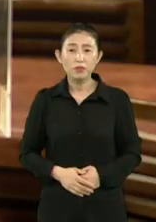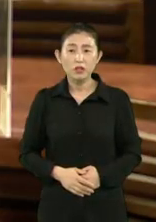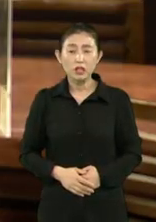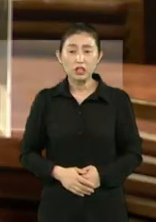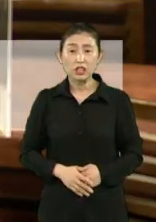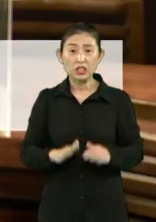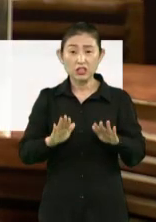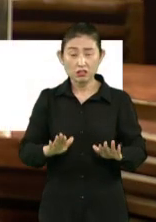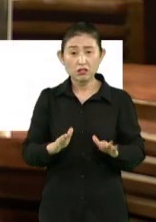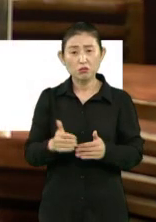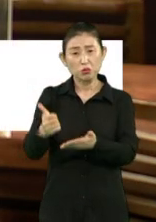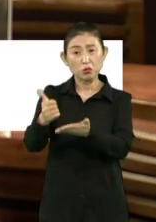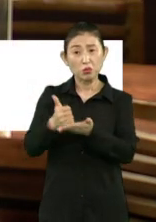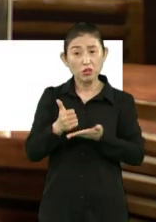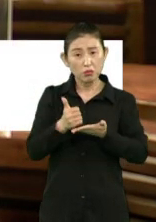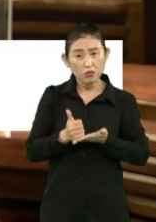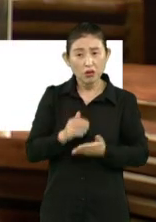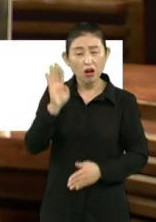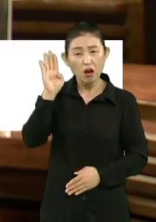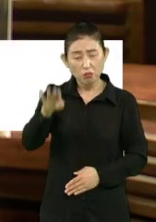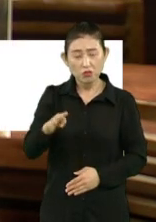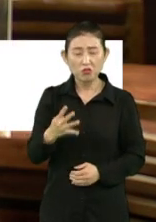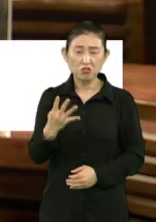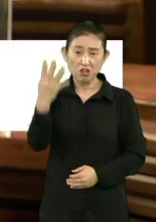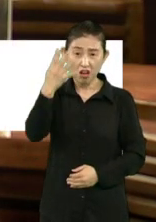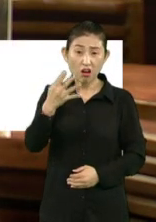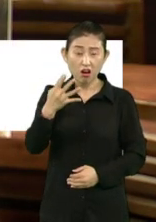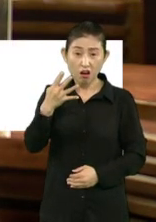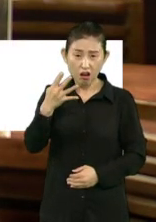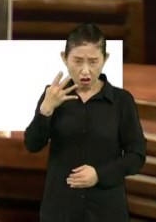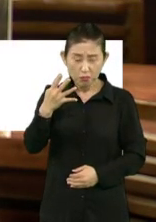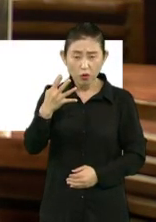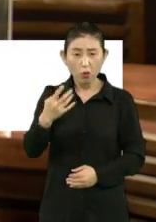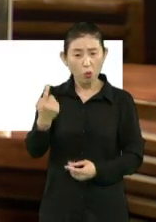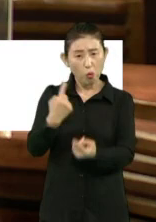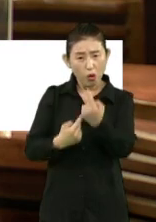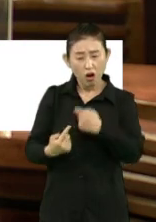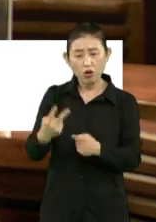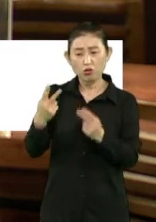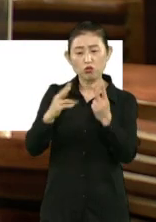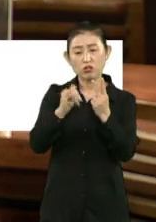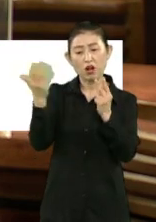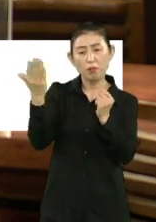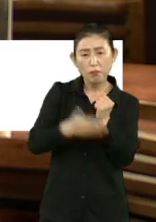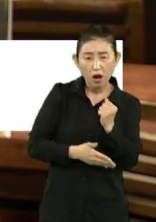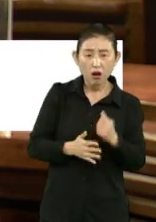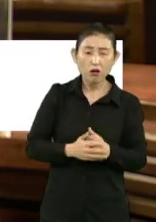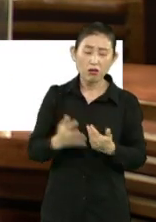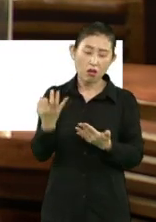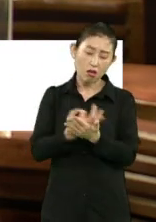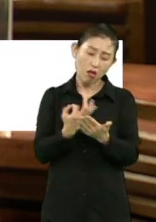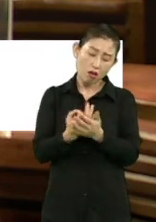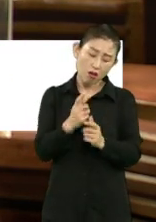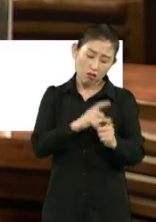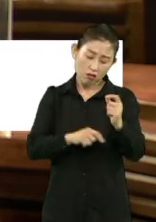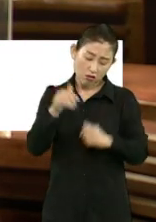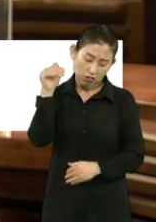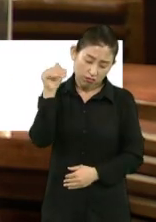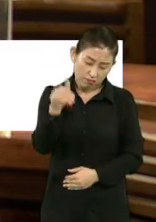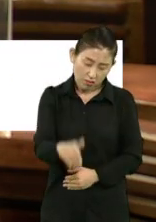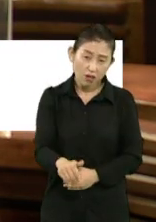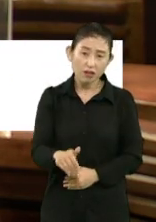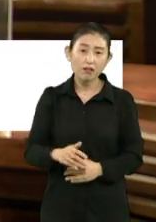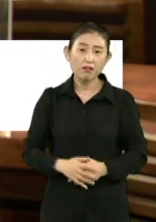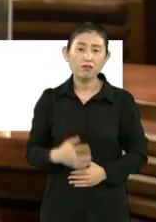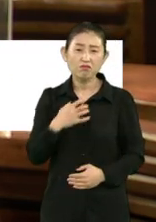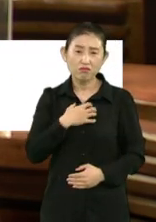오던 손님들도 2명씩밖에 오지 않으면 저희 지금 매출도 반으로 줄였는데 그거보다도 더 많이 줄을